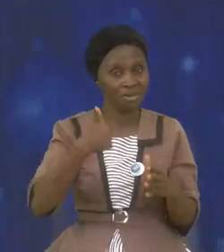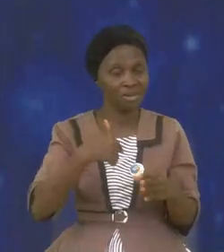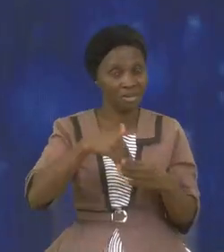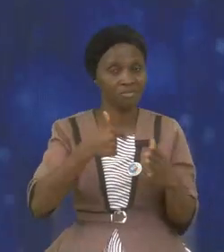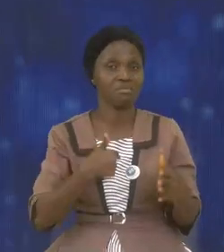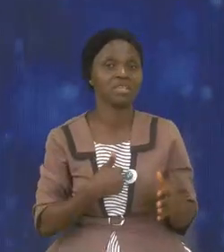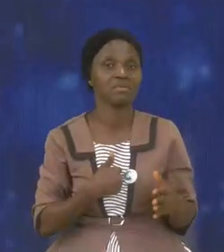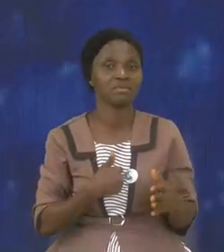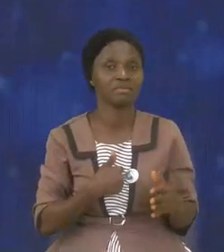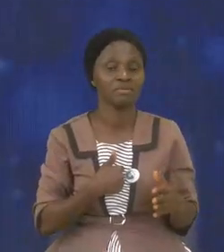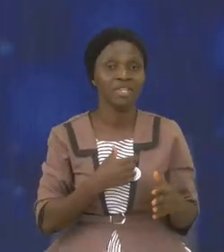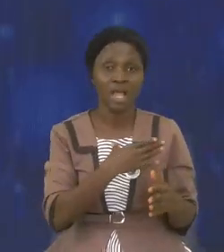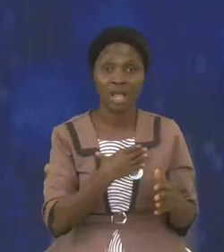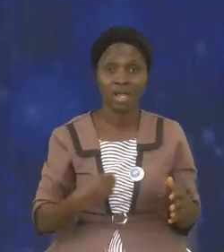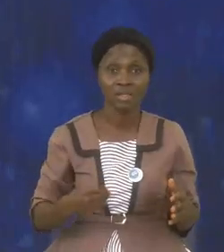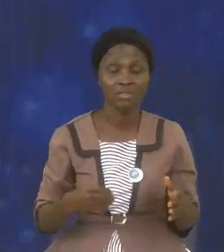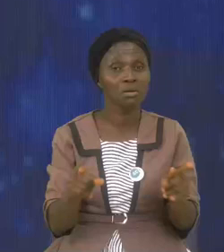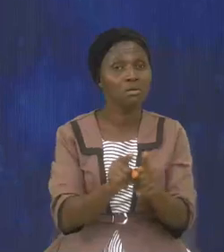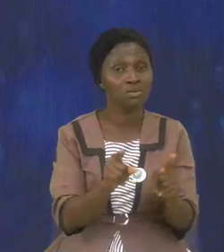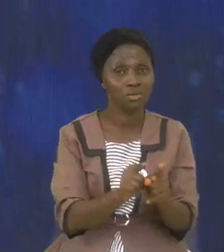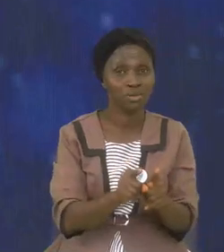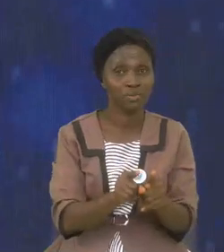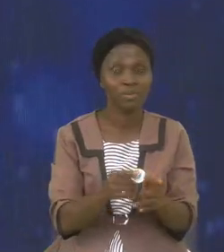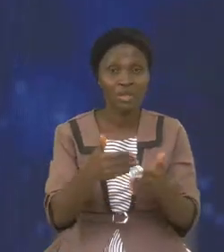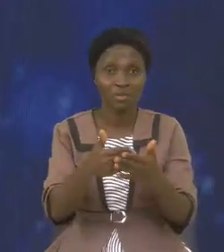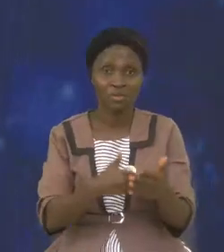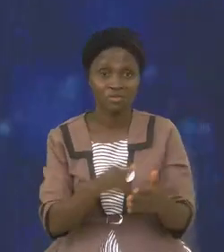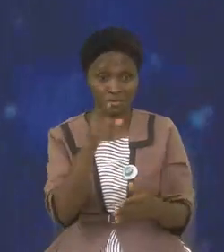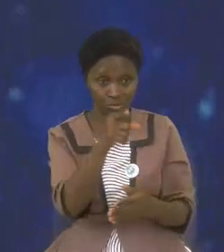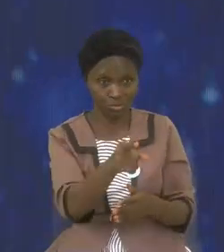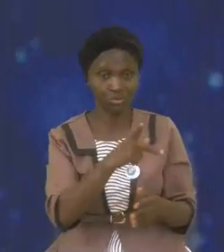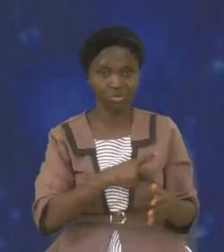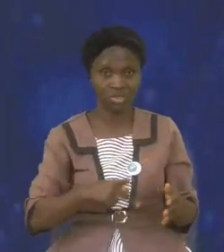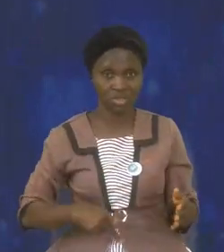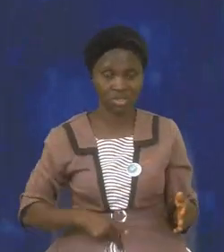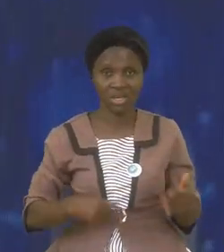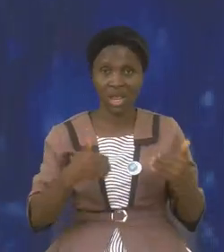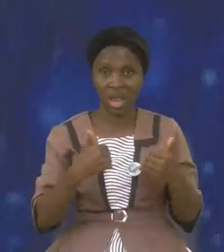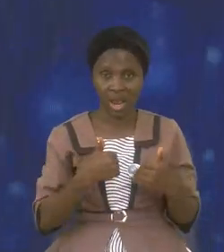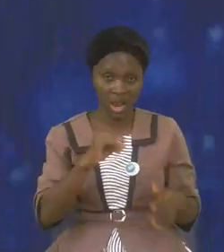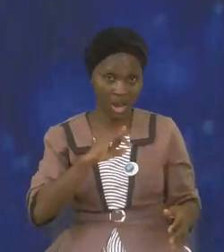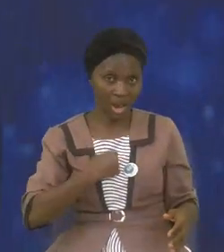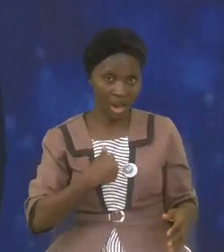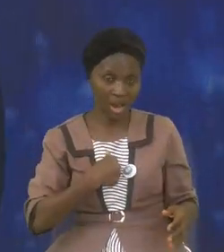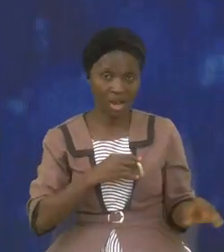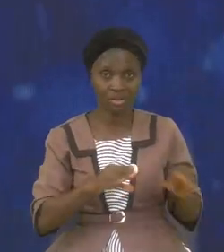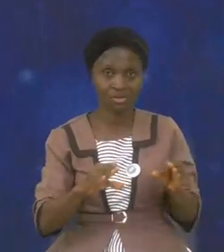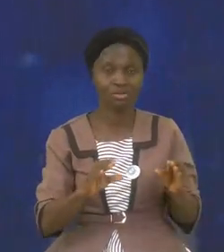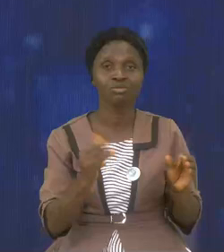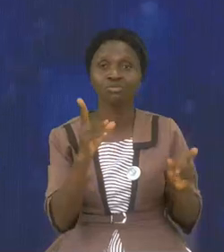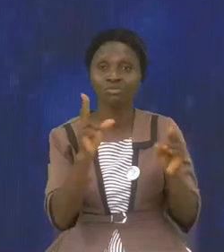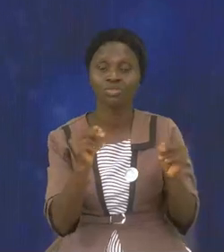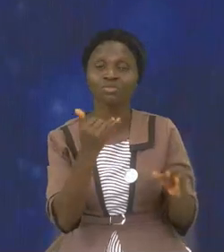que j'ai été trouvé innocent devant lui et devant toi non plus. Ô